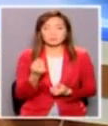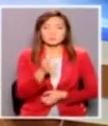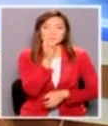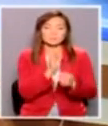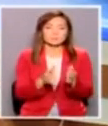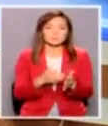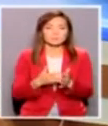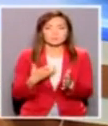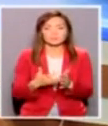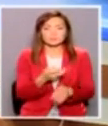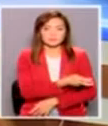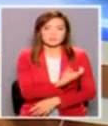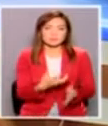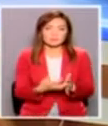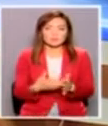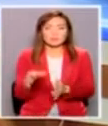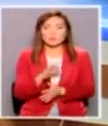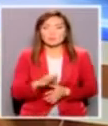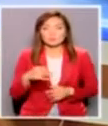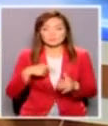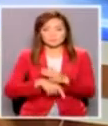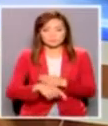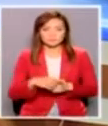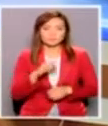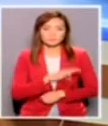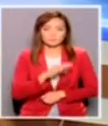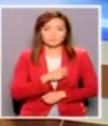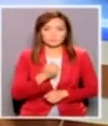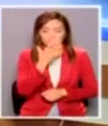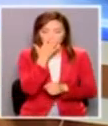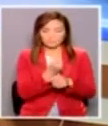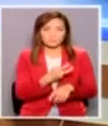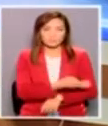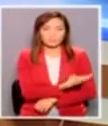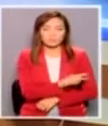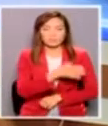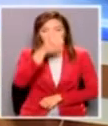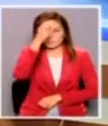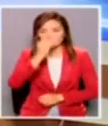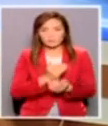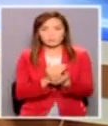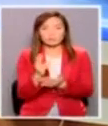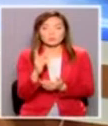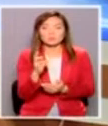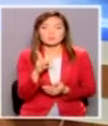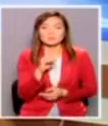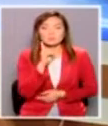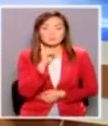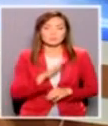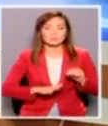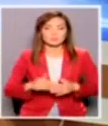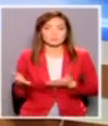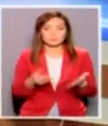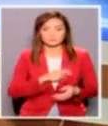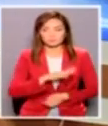дәрігер жетіспеушілігі мәселесін шешу үшін ішкі ресурстар пайдаланылады, яғни медицина факультетінің жоғарғы курс студенттері салаға